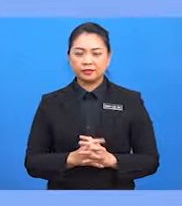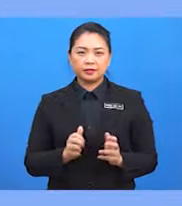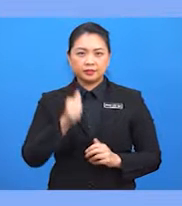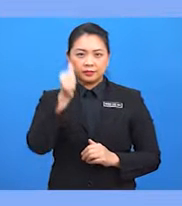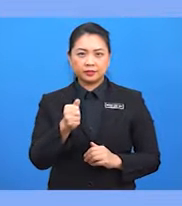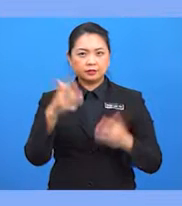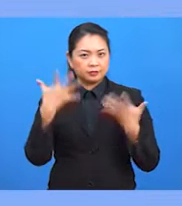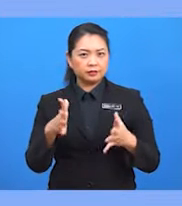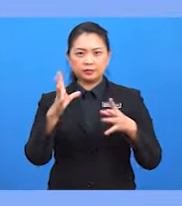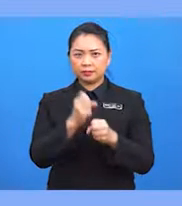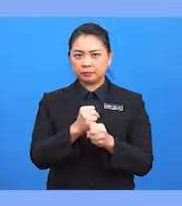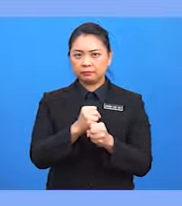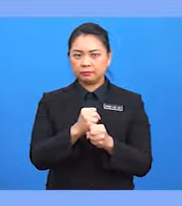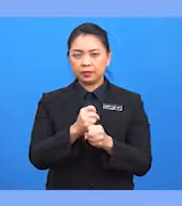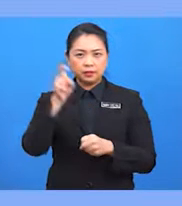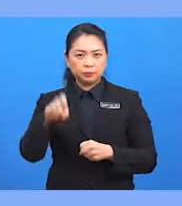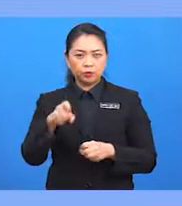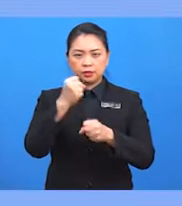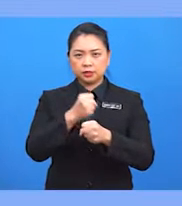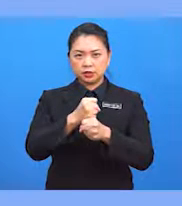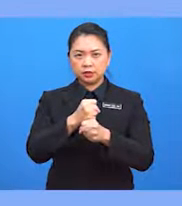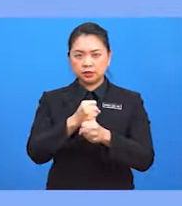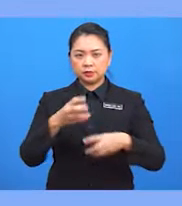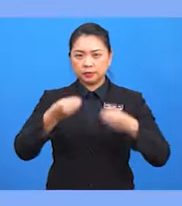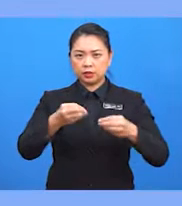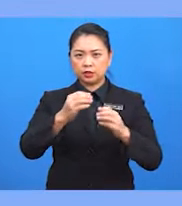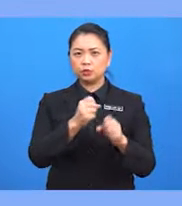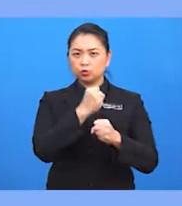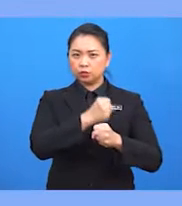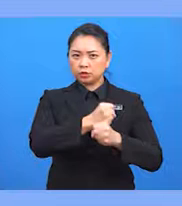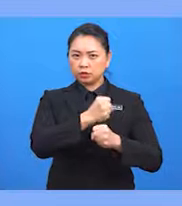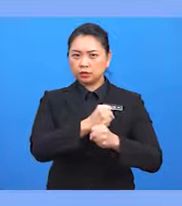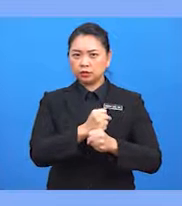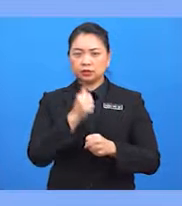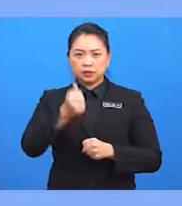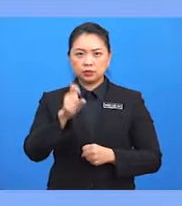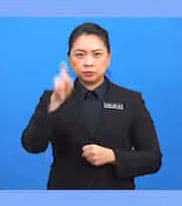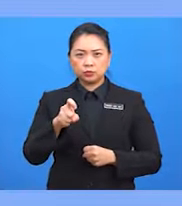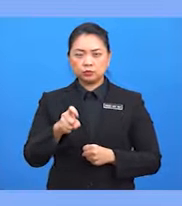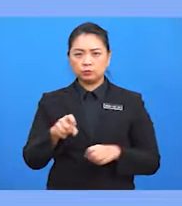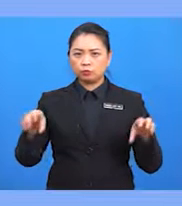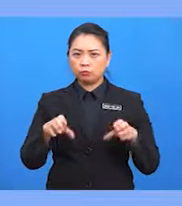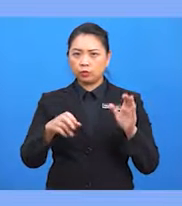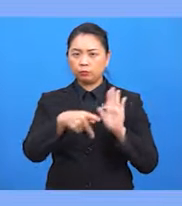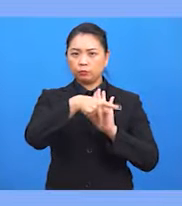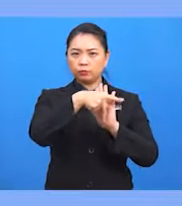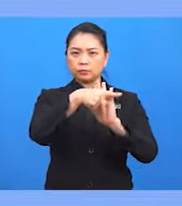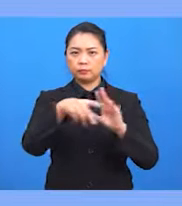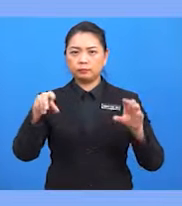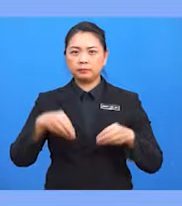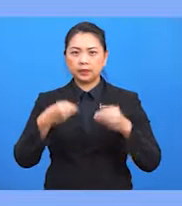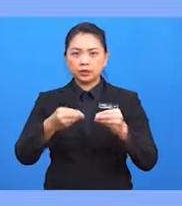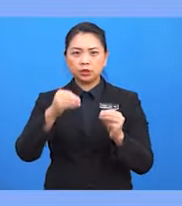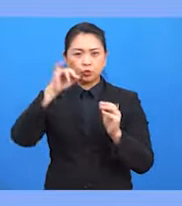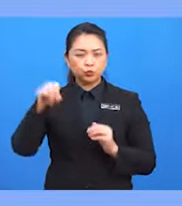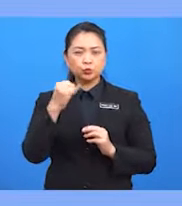Anda telah mendapat kepulangan kerja bagi tugasan berikut. Anda dikehendaki menyediakan poster bagi jus nanas yang